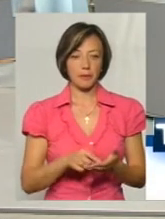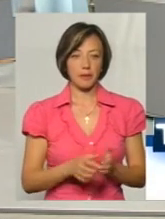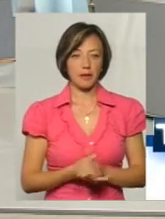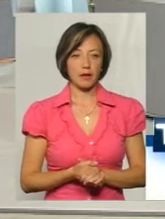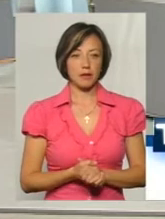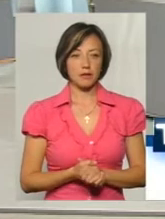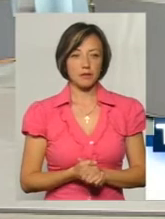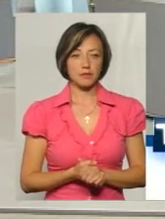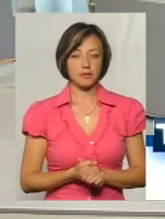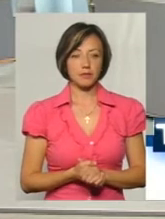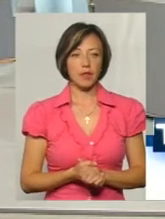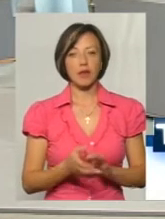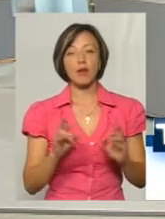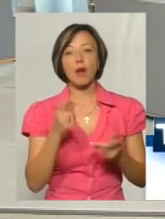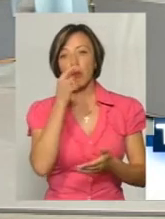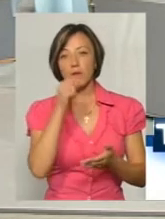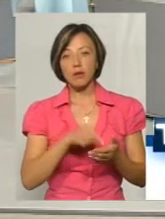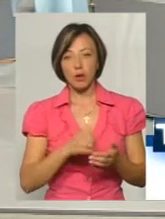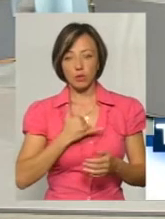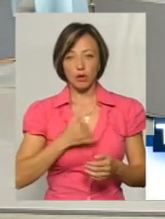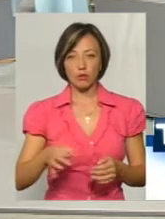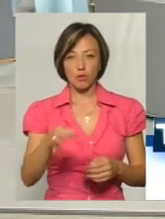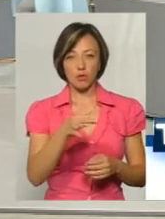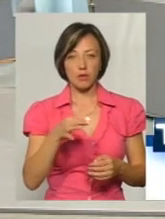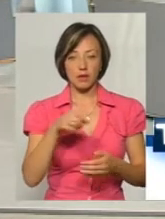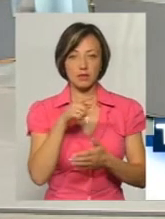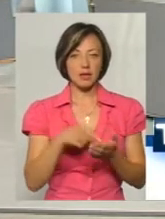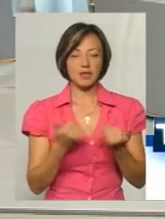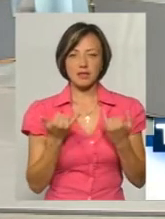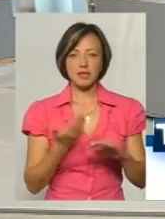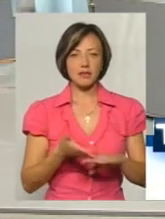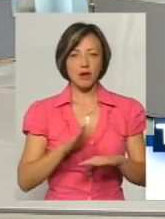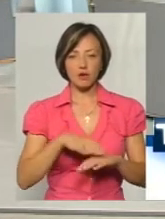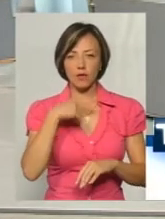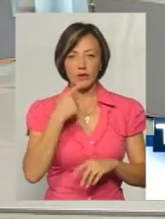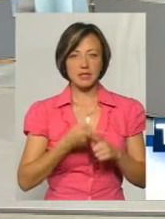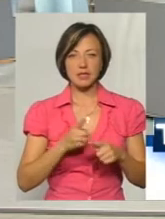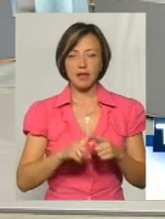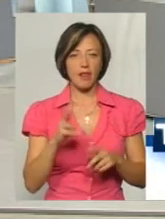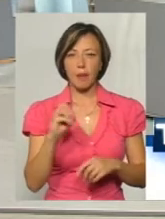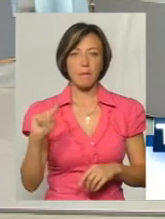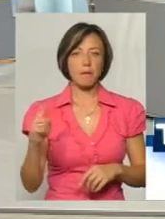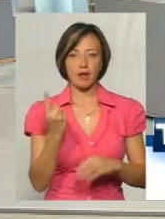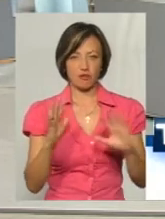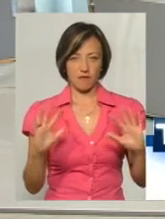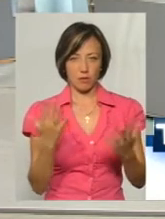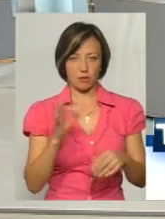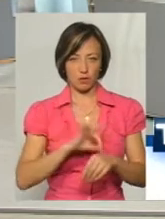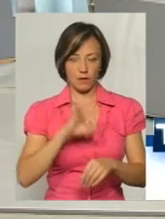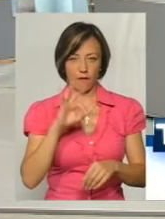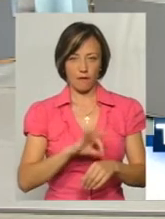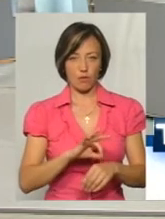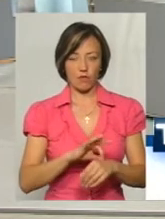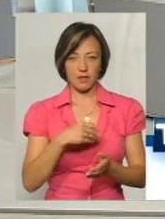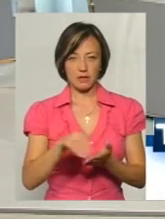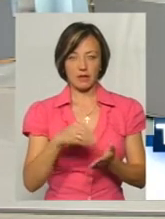За яких умов він міг потрапити? Про це зараз складно говорити. Це не первинний випадок захворювання.